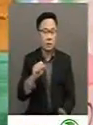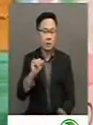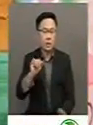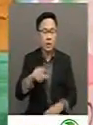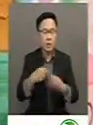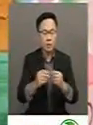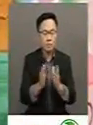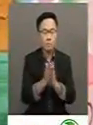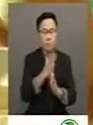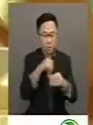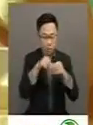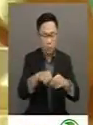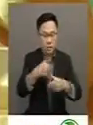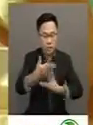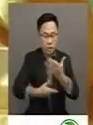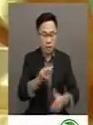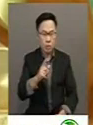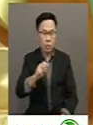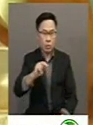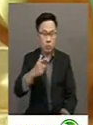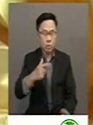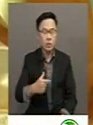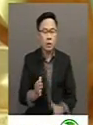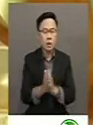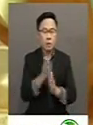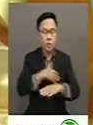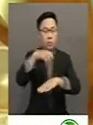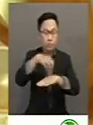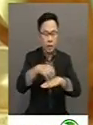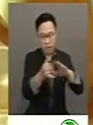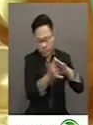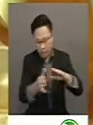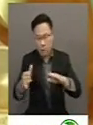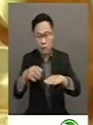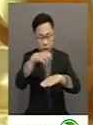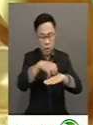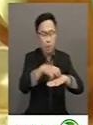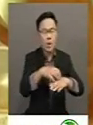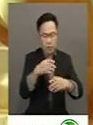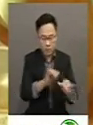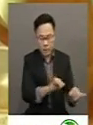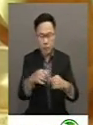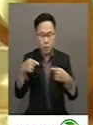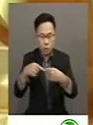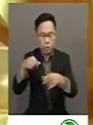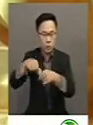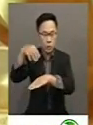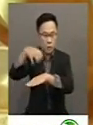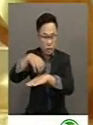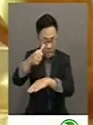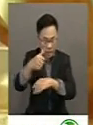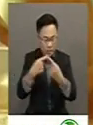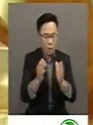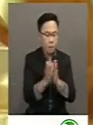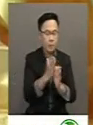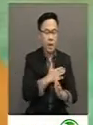ที่อยู่ภายในตลาดกลางคลองหลวงที่สังกัดภายในวัดพระธรรมกายเข้าไปภายในวัดได้ส่วนพระที่มาจากวัดอื่นก็ให้กลับวัดไป